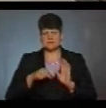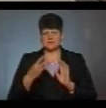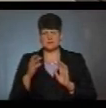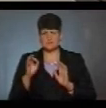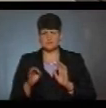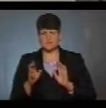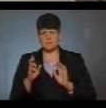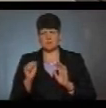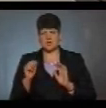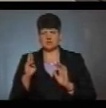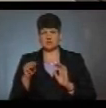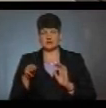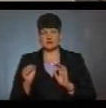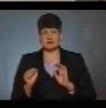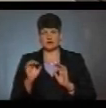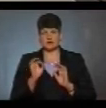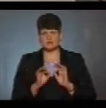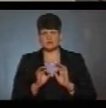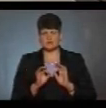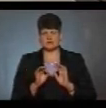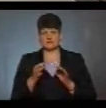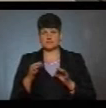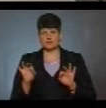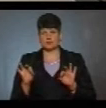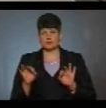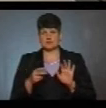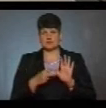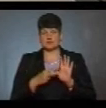7,3%. І Башта Олександр від «Свободи»